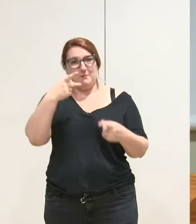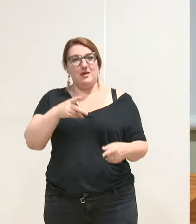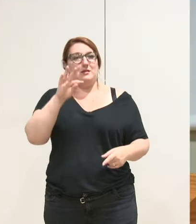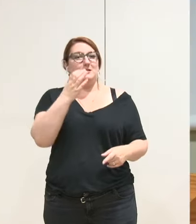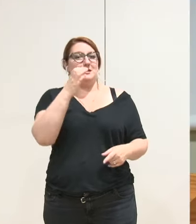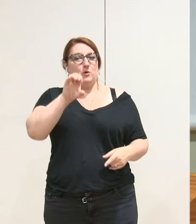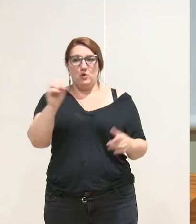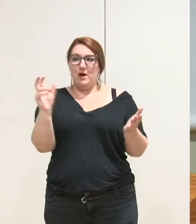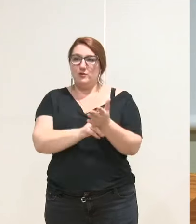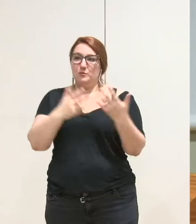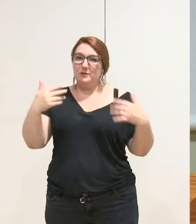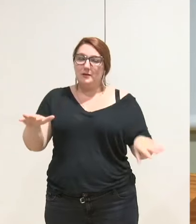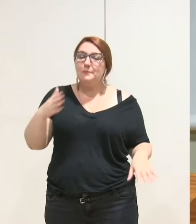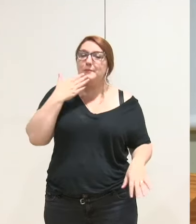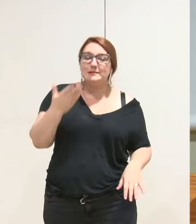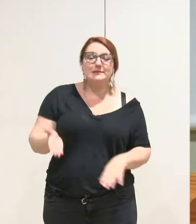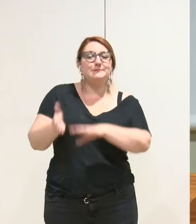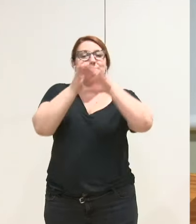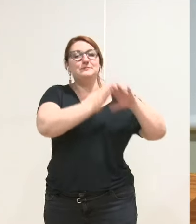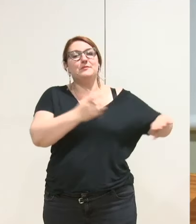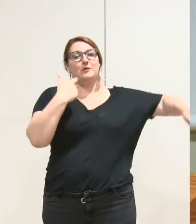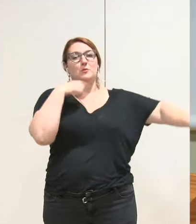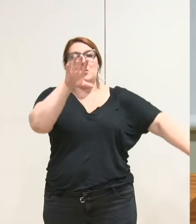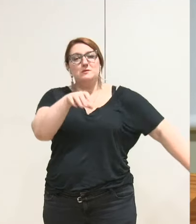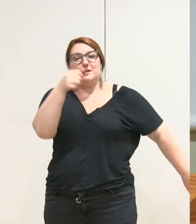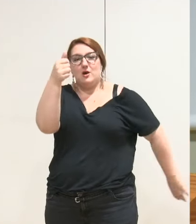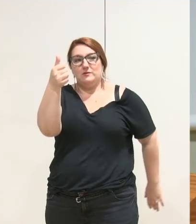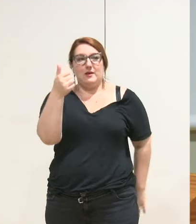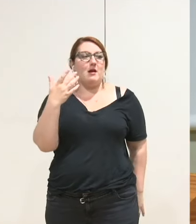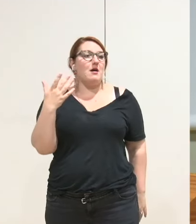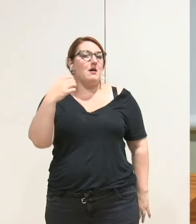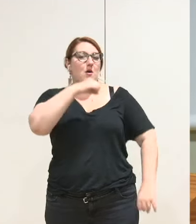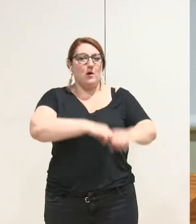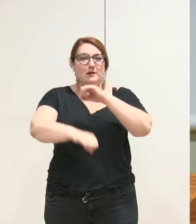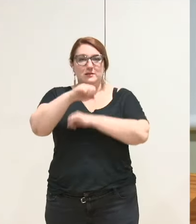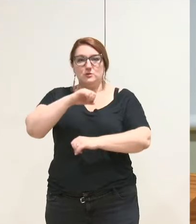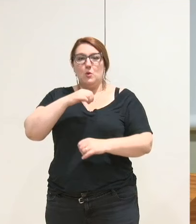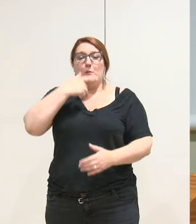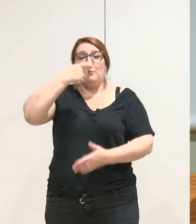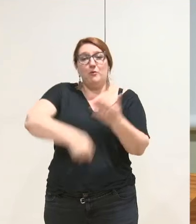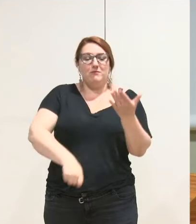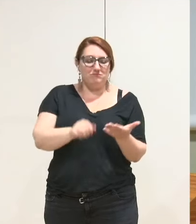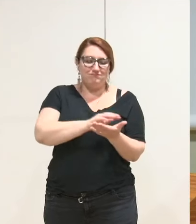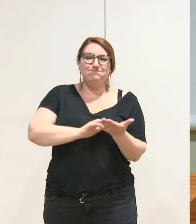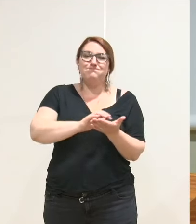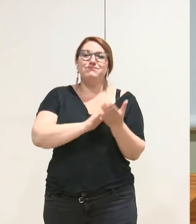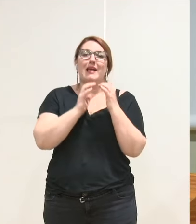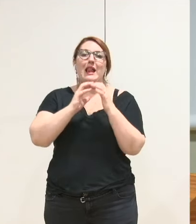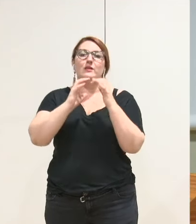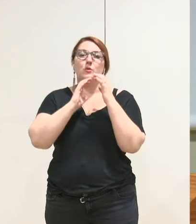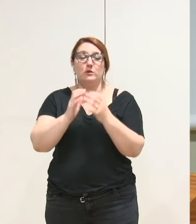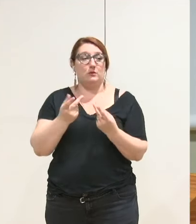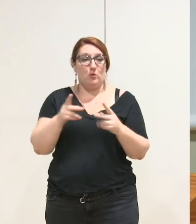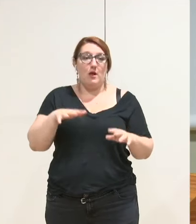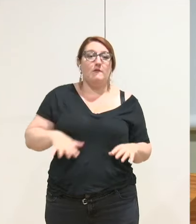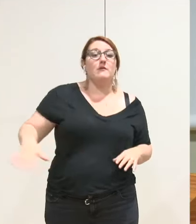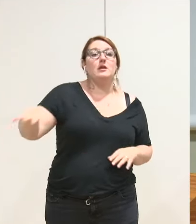adoptée je vous remercie la 51 c'est la mise en œuvre du processus de verbalisation électronique sur le territoire de la ville de